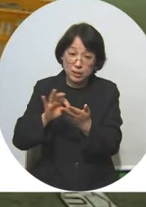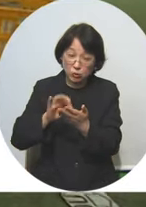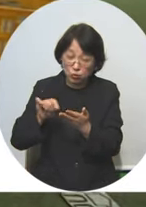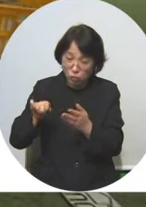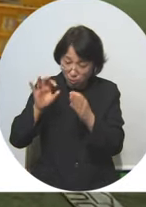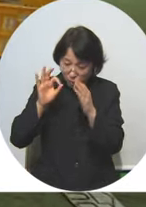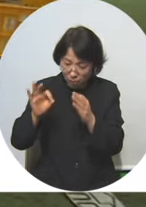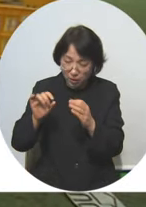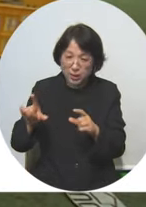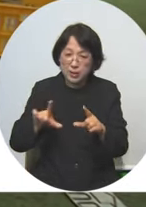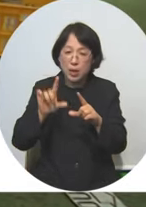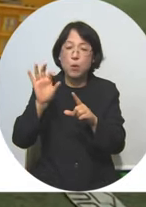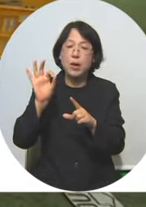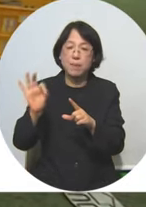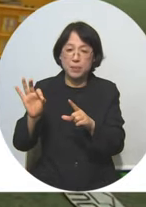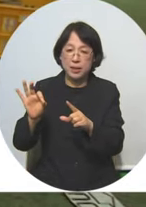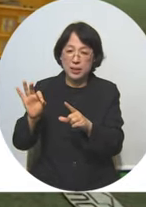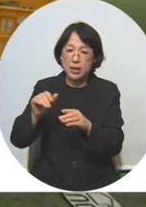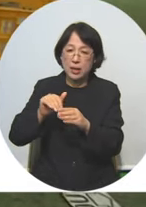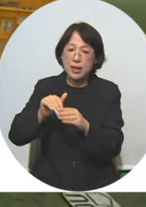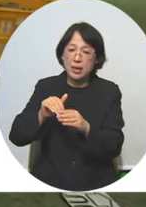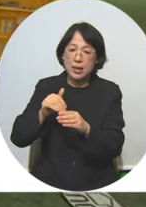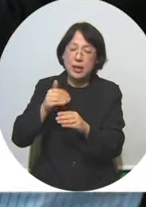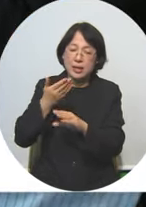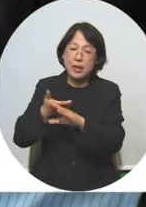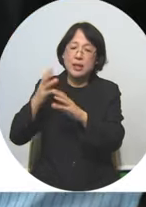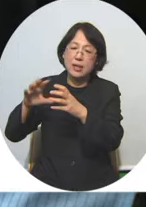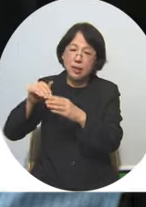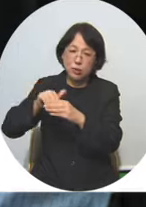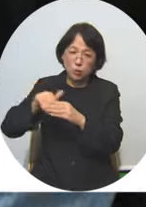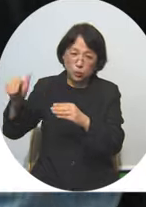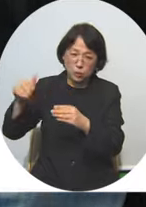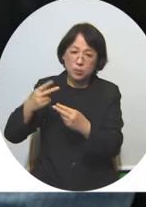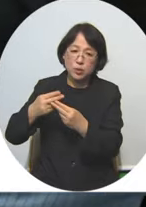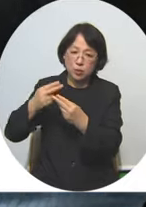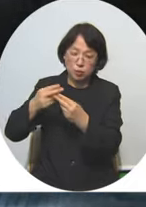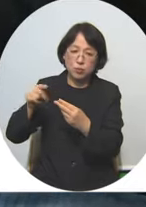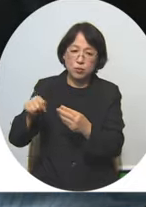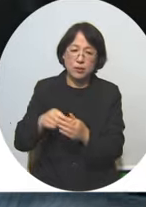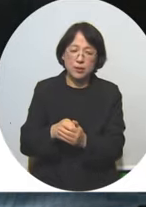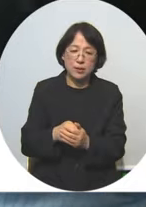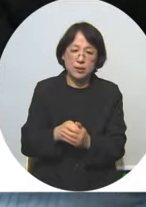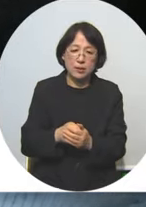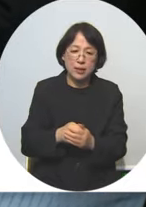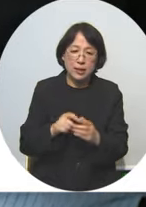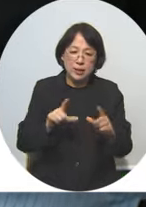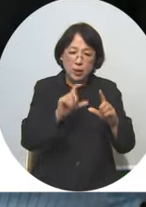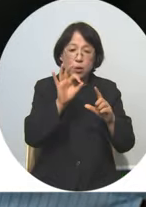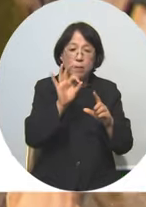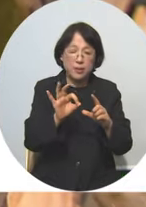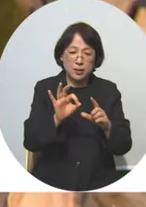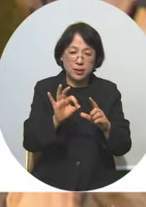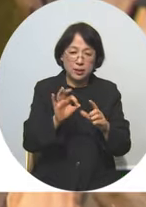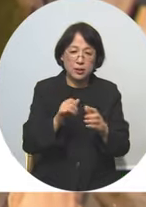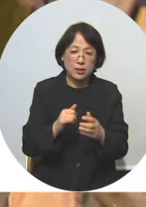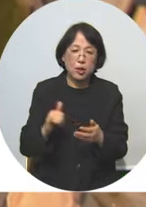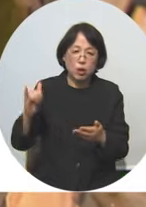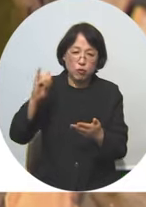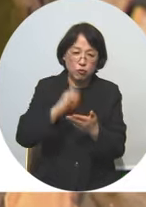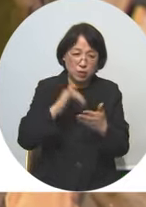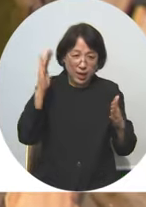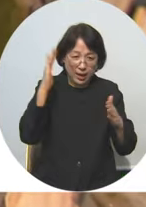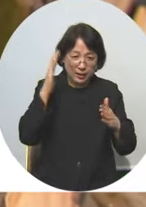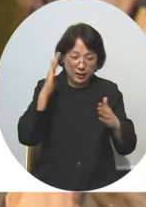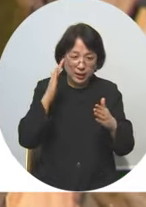살펴보면 생활비, 국내 송금, 저축 순으로 나타났습니다. 이 중에 생활비의 경우에는 유학생과 결혼